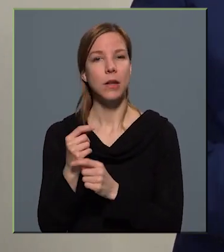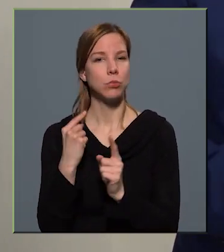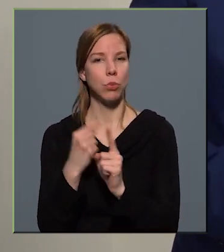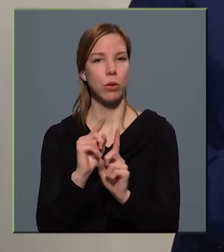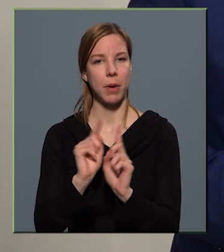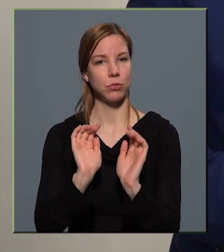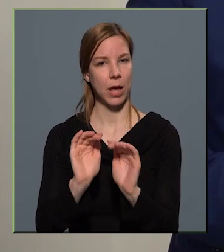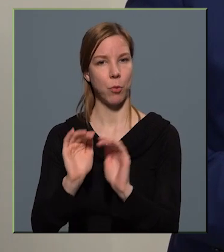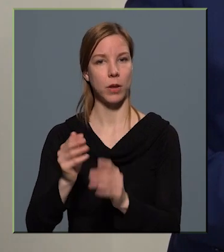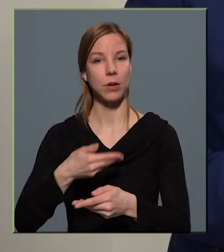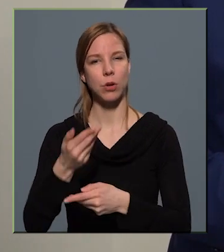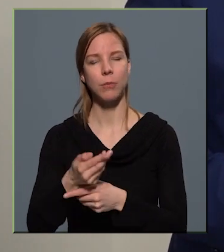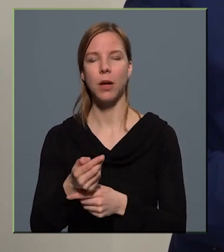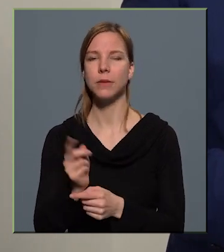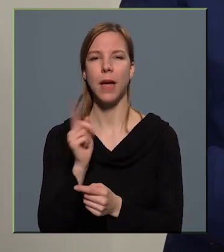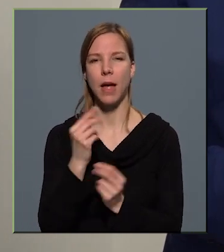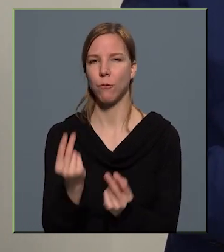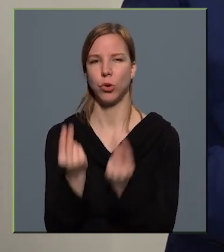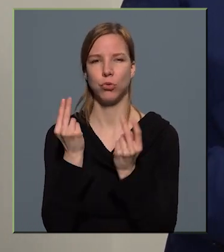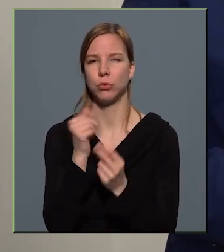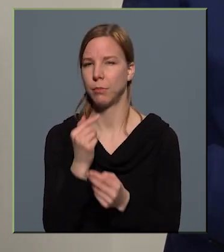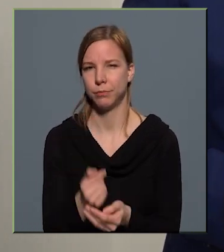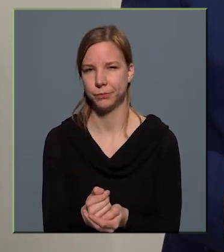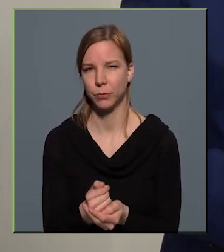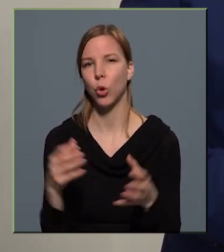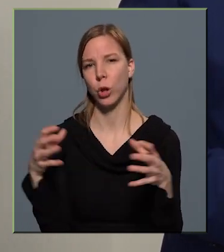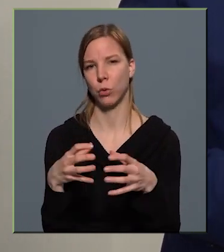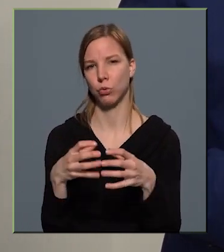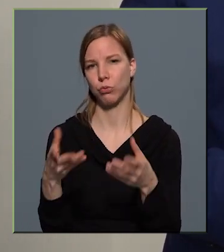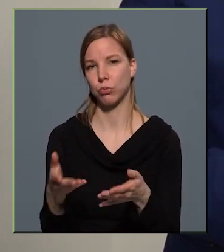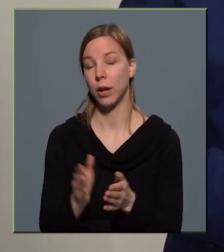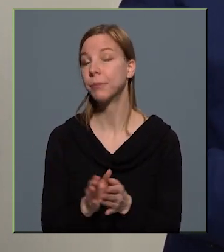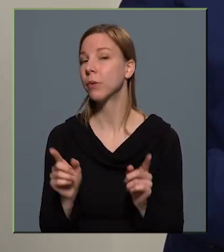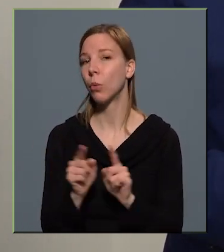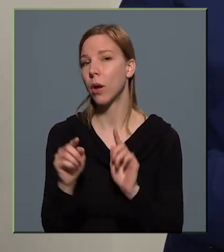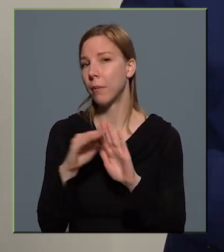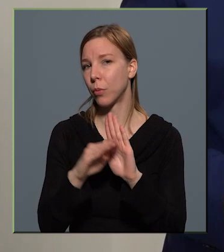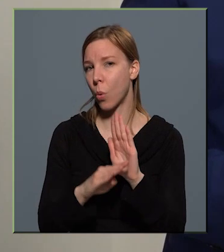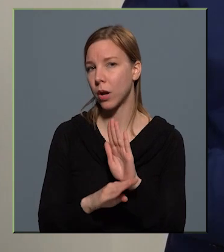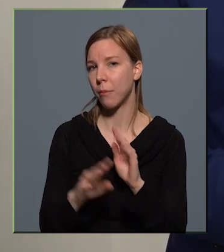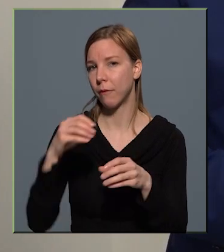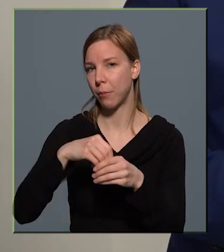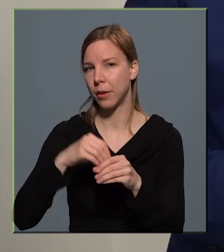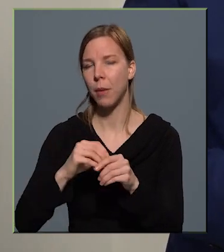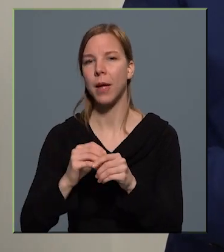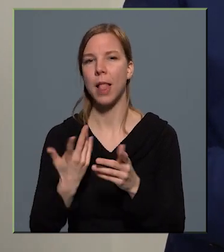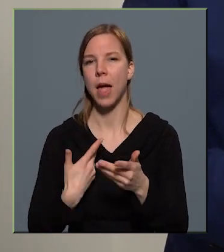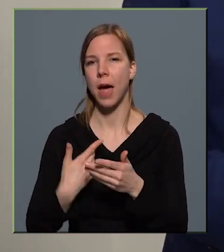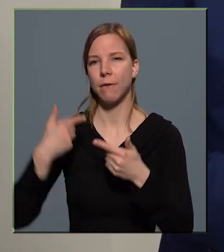de talán itt is a közösség a legfontosabb, és hogy itt olyan programok vannak, ahol feltöltődni